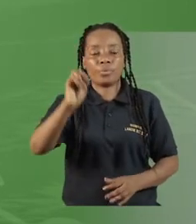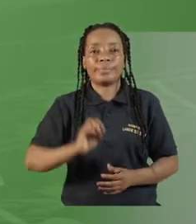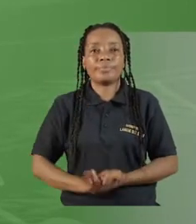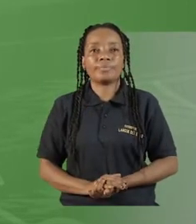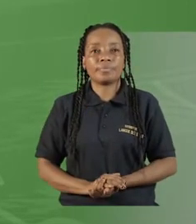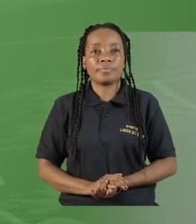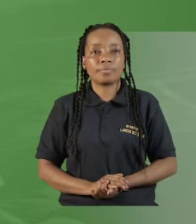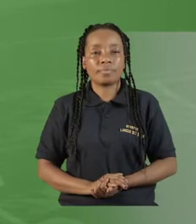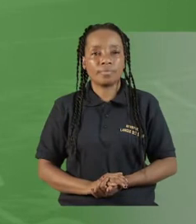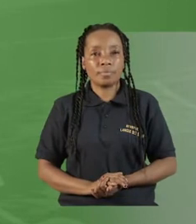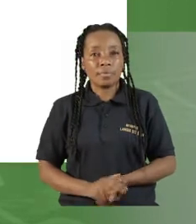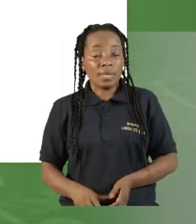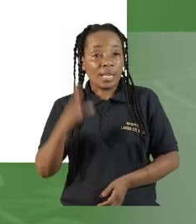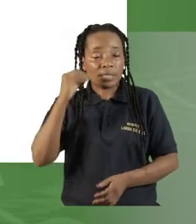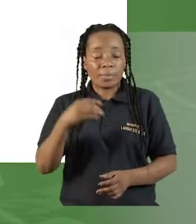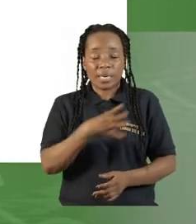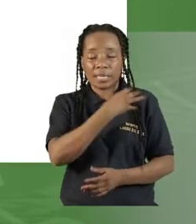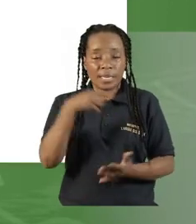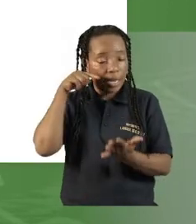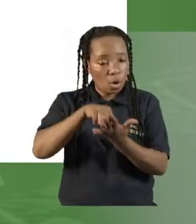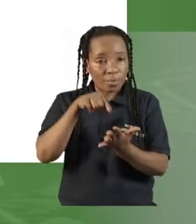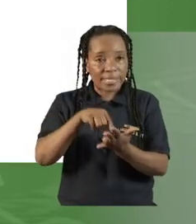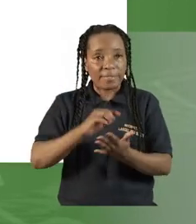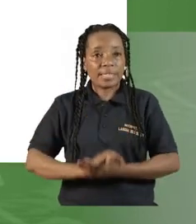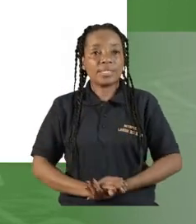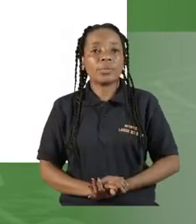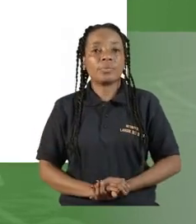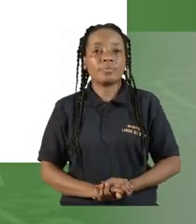Expérience et observation. Nous constatons que